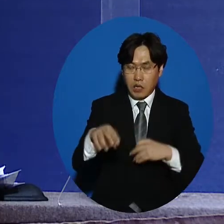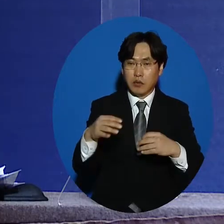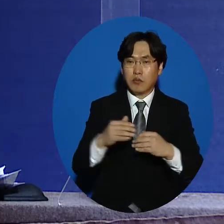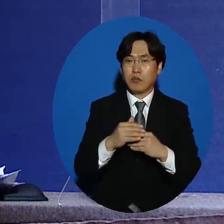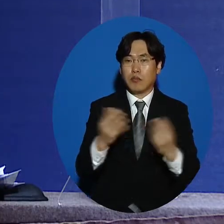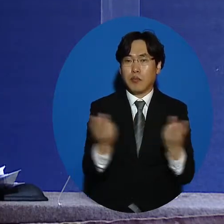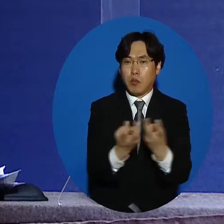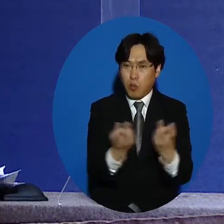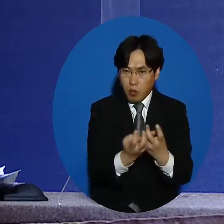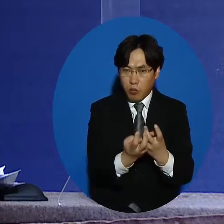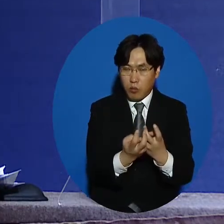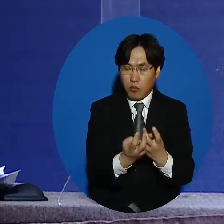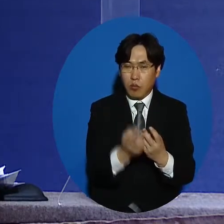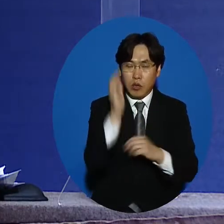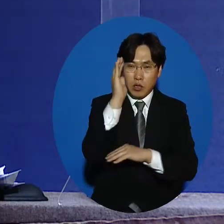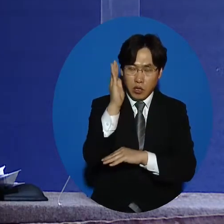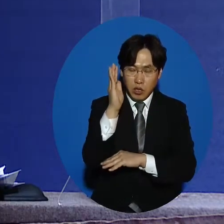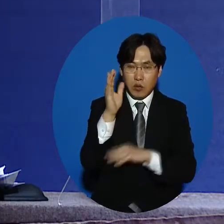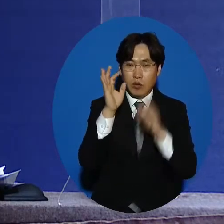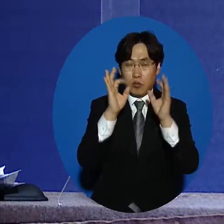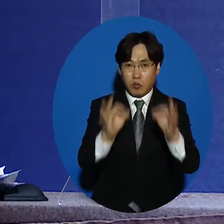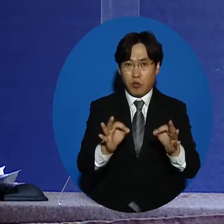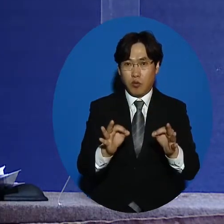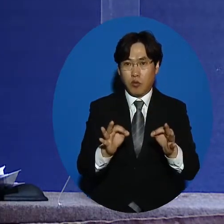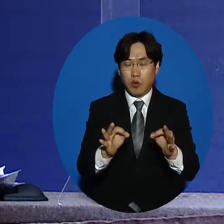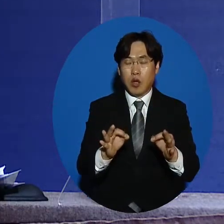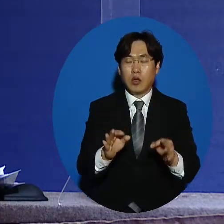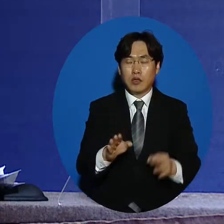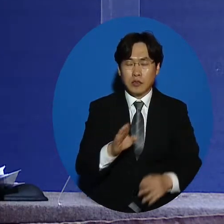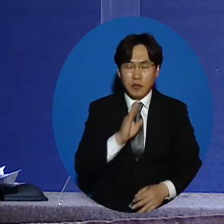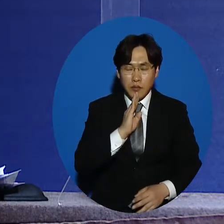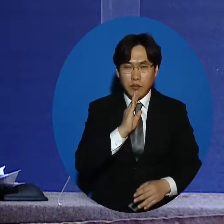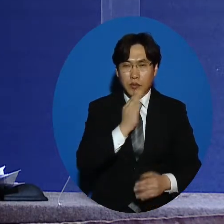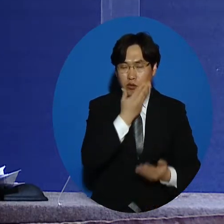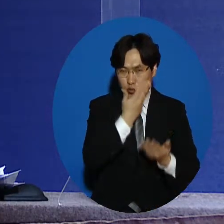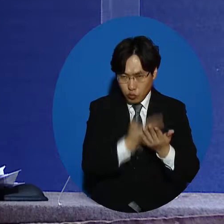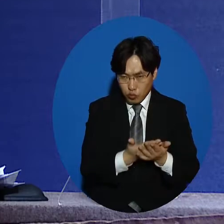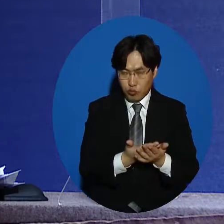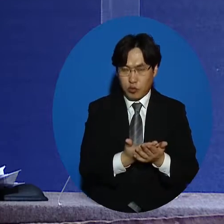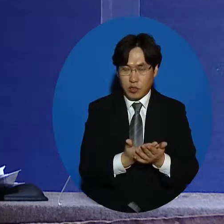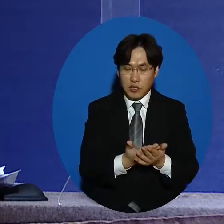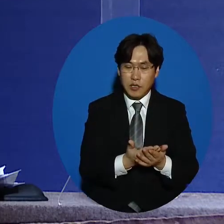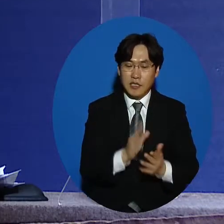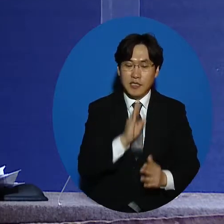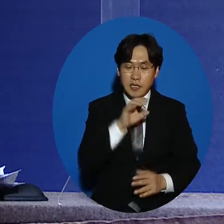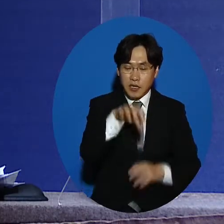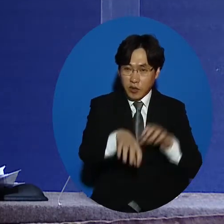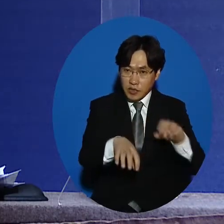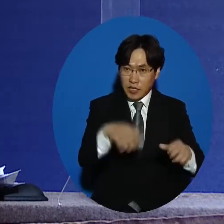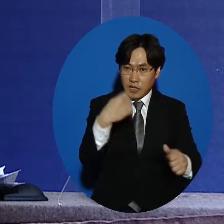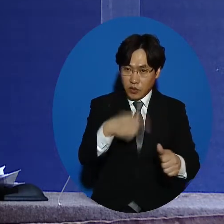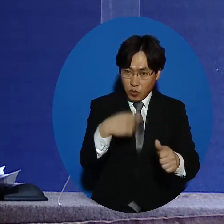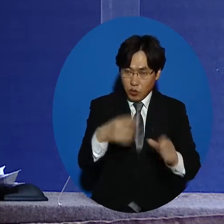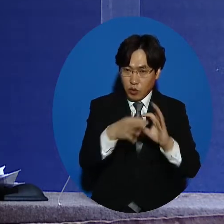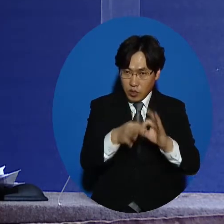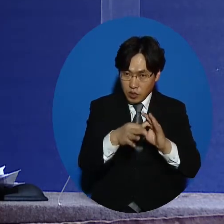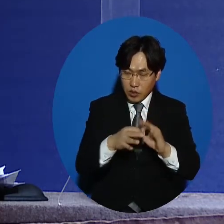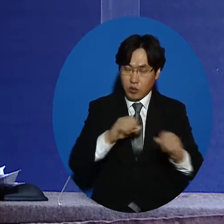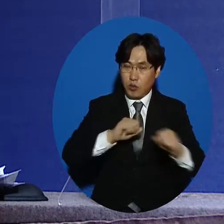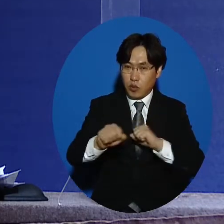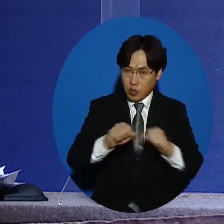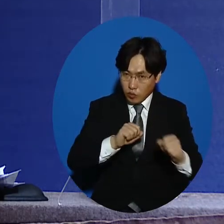방안 정말 귀한 말씀 또 우리 현장에서 또 우리